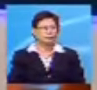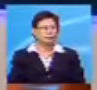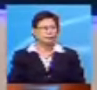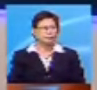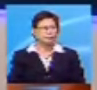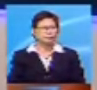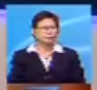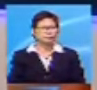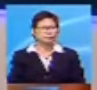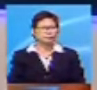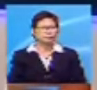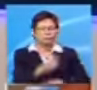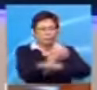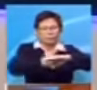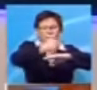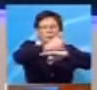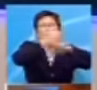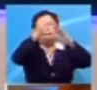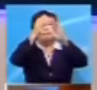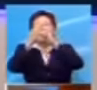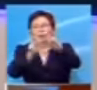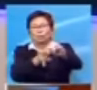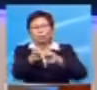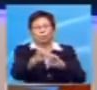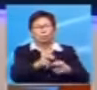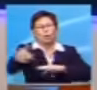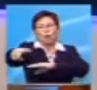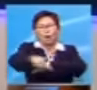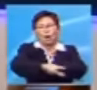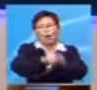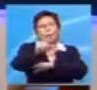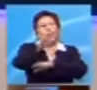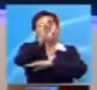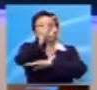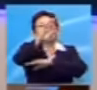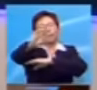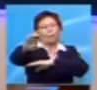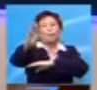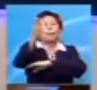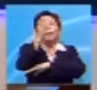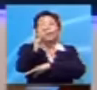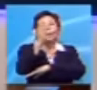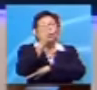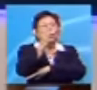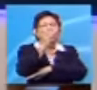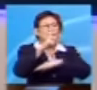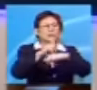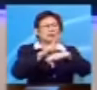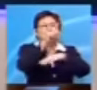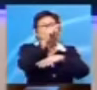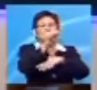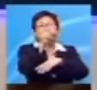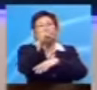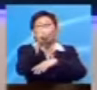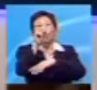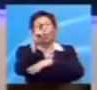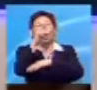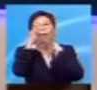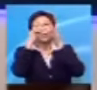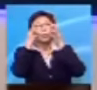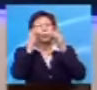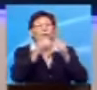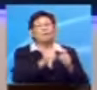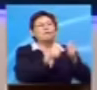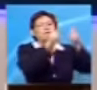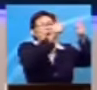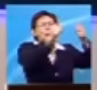Sabah penubuhan Bandar keusahawanan lautan biru di boneneo 744 bint tawa Kuching menjadi Perintis kepada